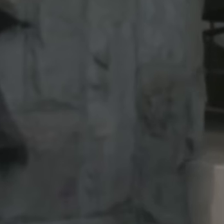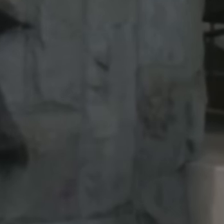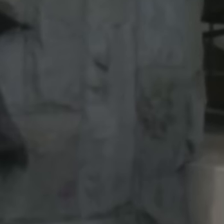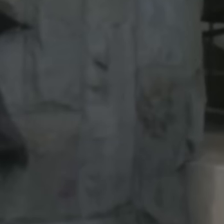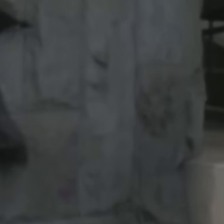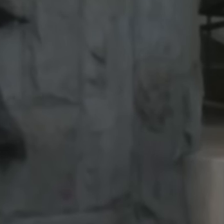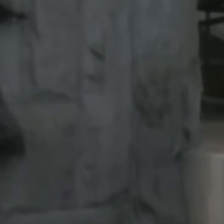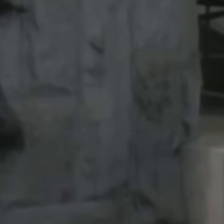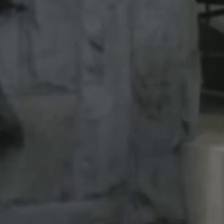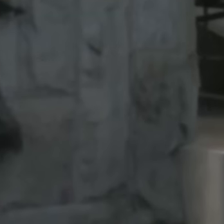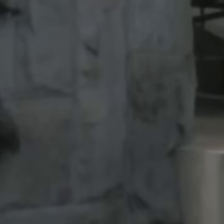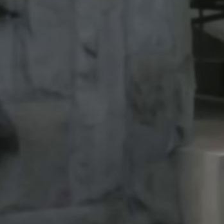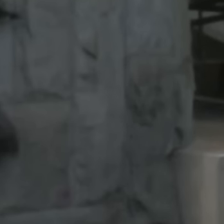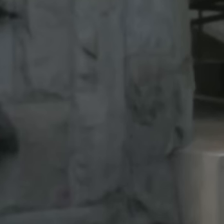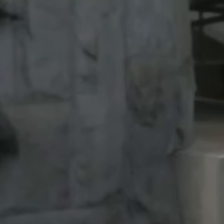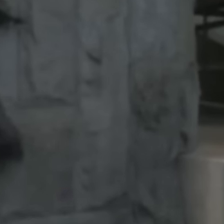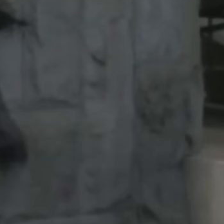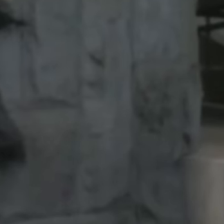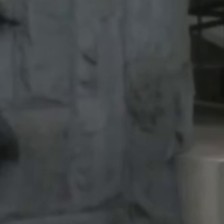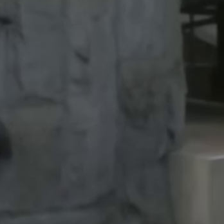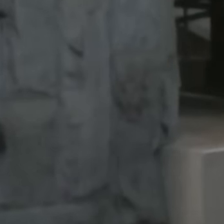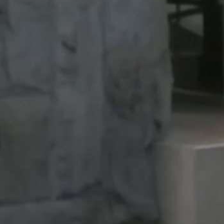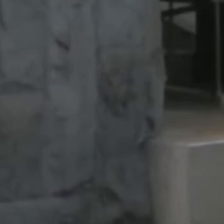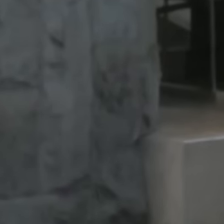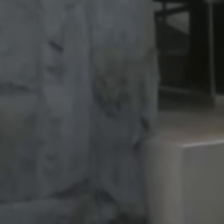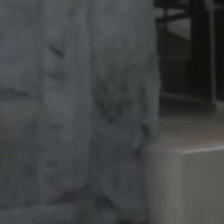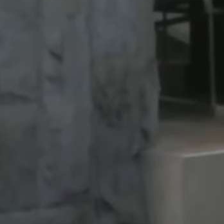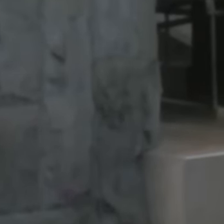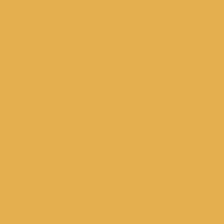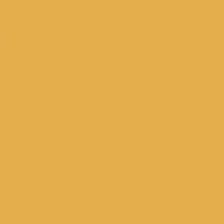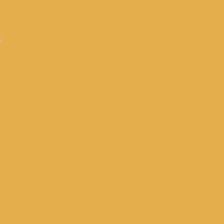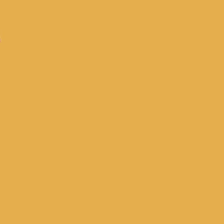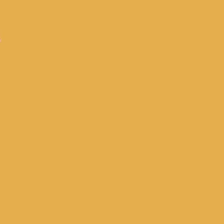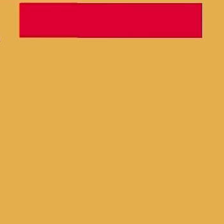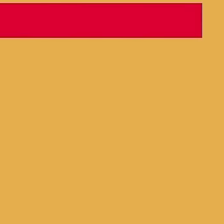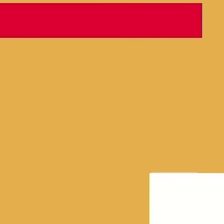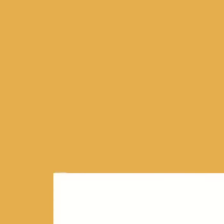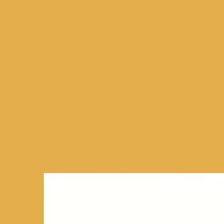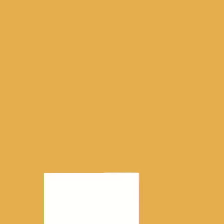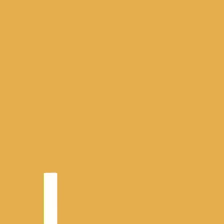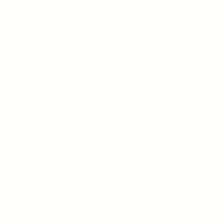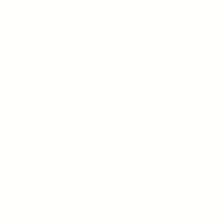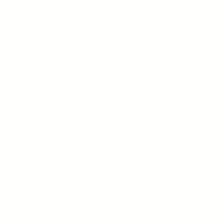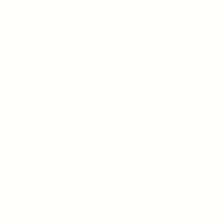tylko odstrasza ich do pełnienia tej służby.